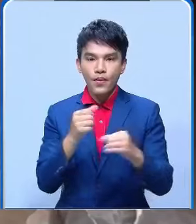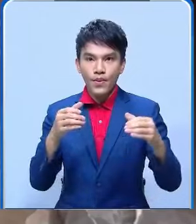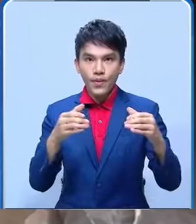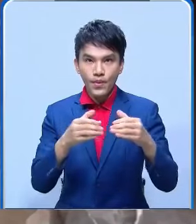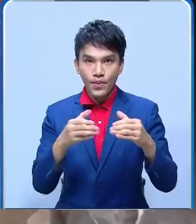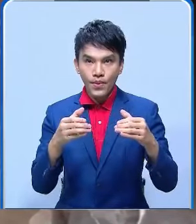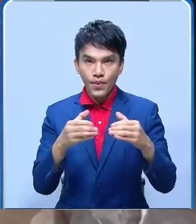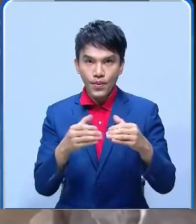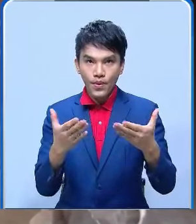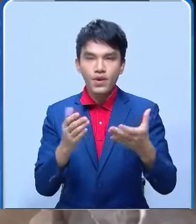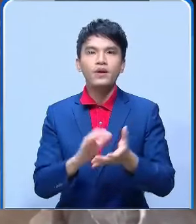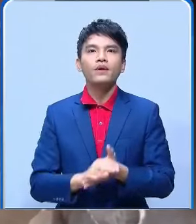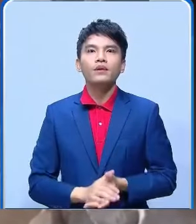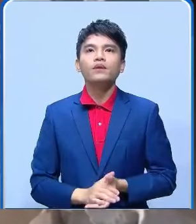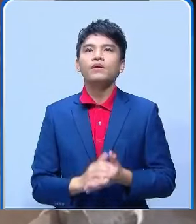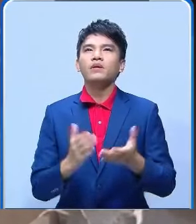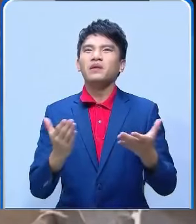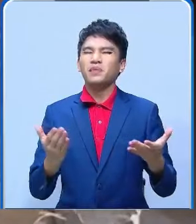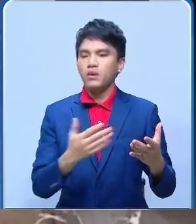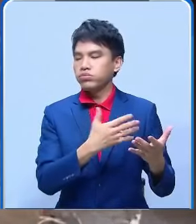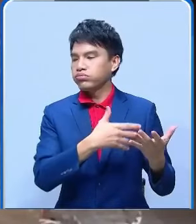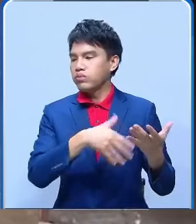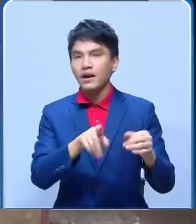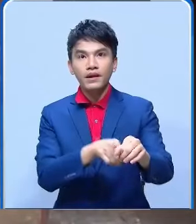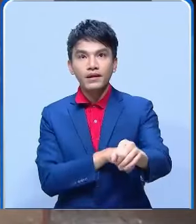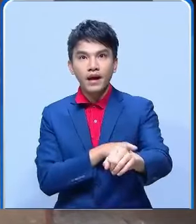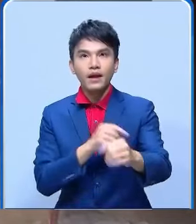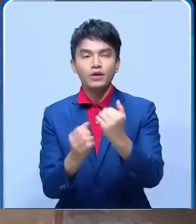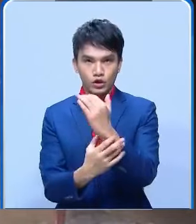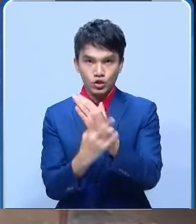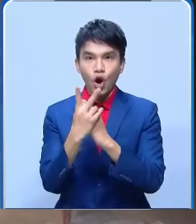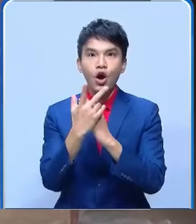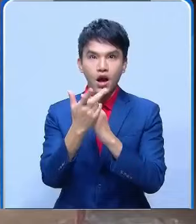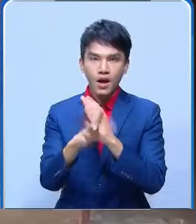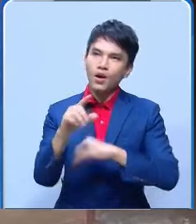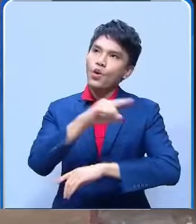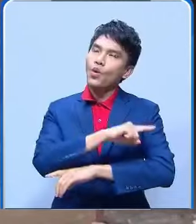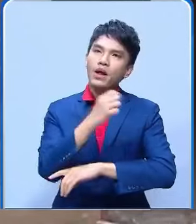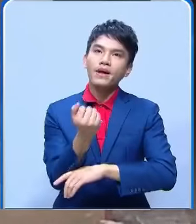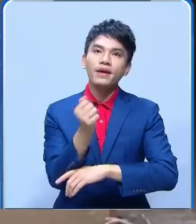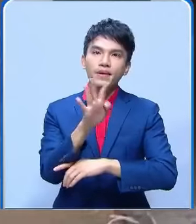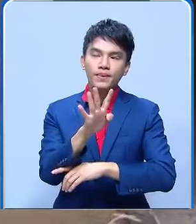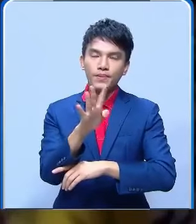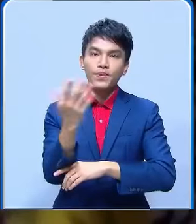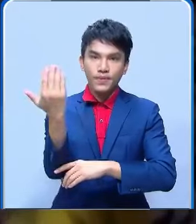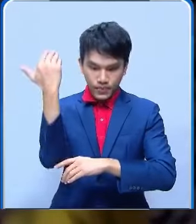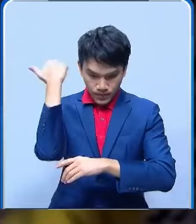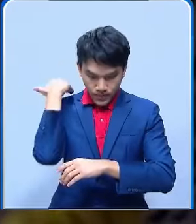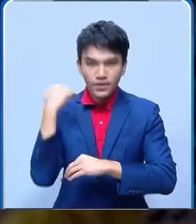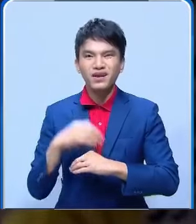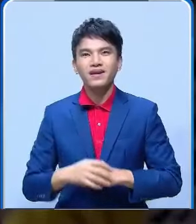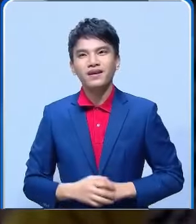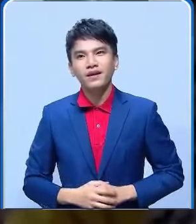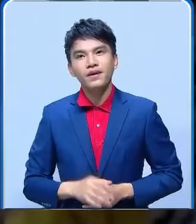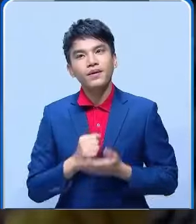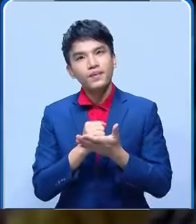อร์ที่กัมพูชาไปเนี่ยนานกว่า2สัปดาห์ตั้งแต่วันที่14สิงหาคมที่ผ่านมาแล้วโอ้ช่